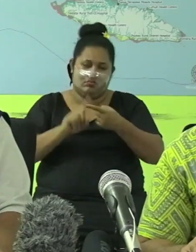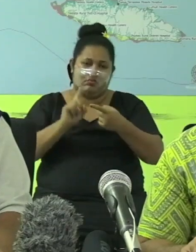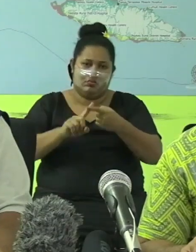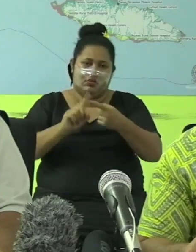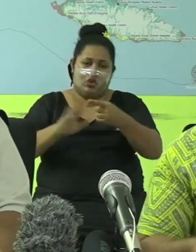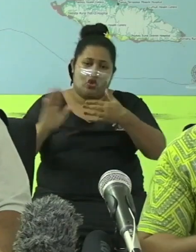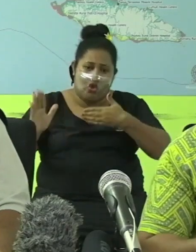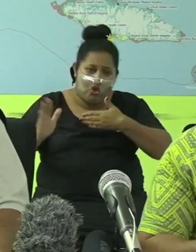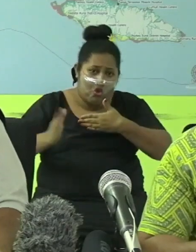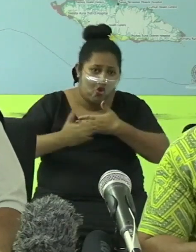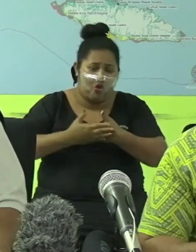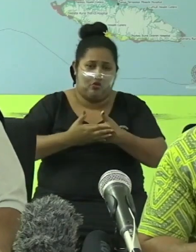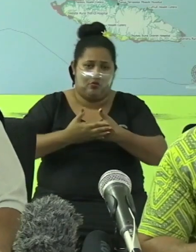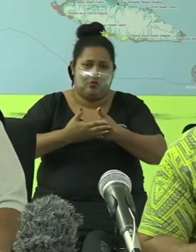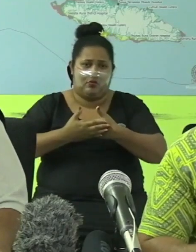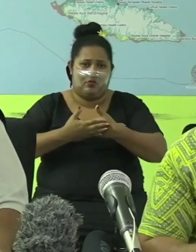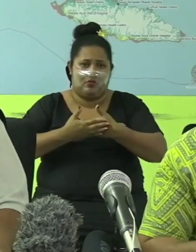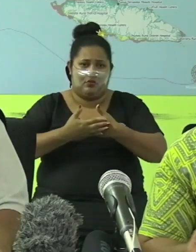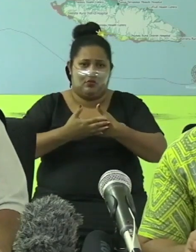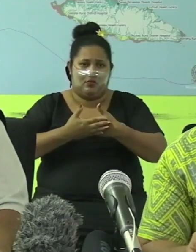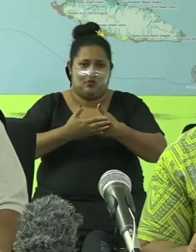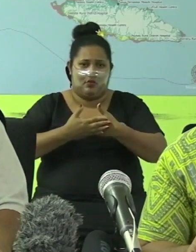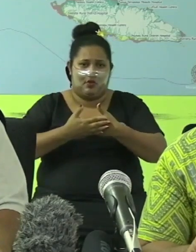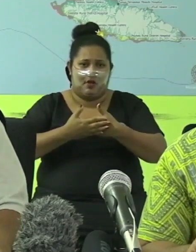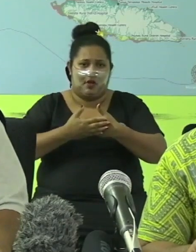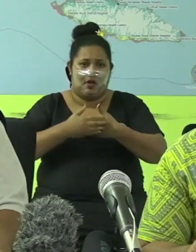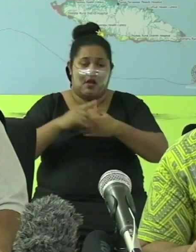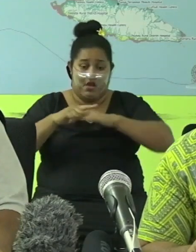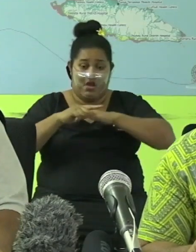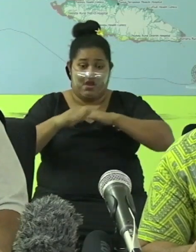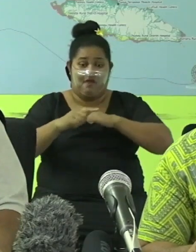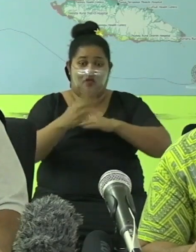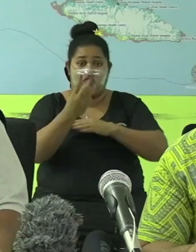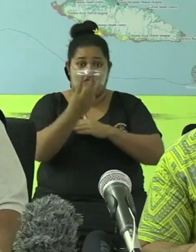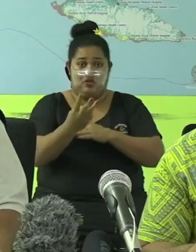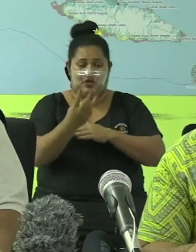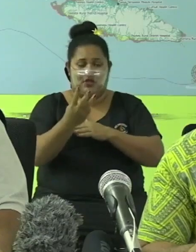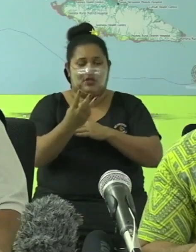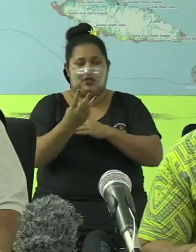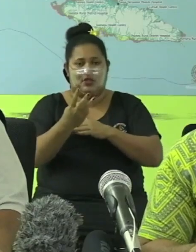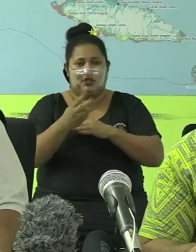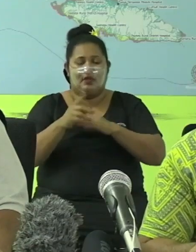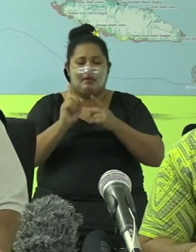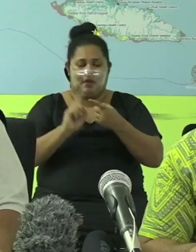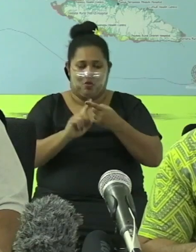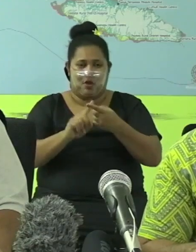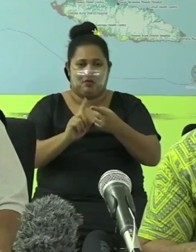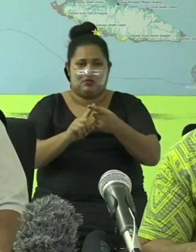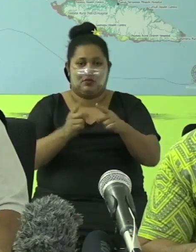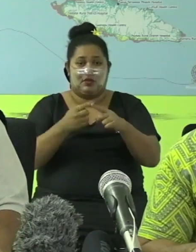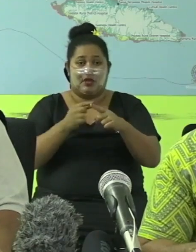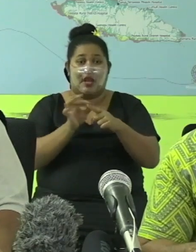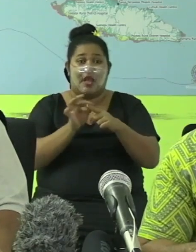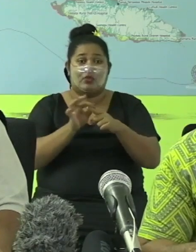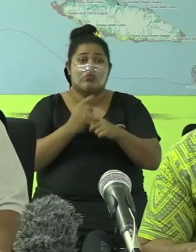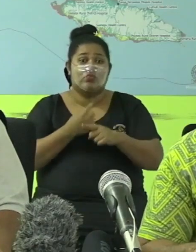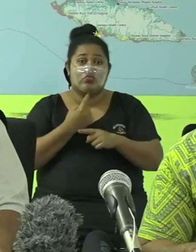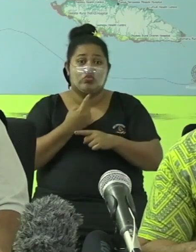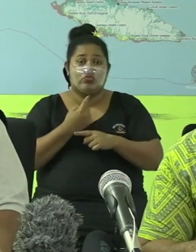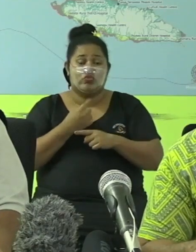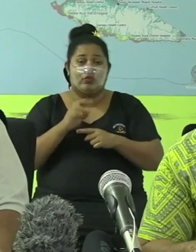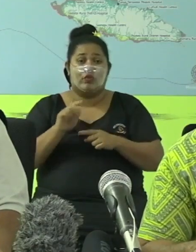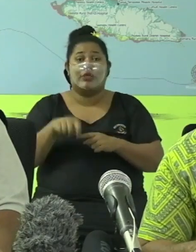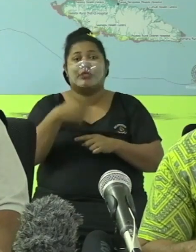al tūlanga o loo iai nei tātou, i le level 3, alert level 3, red. Ia e o mai le mo leisi